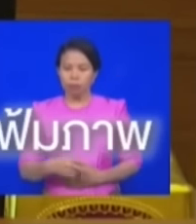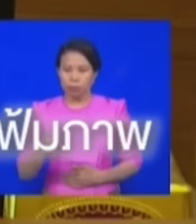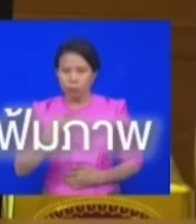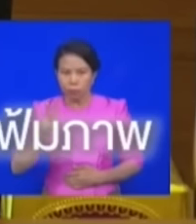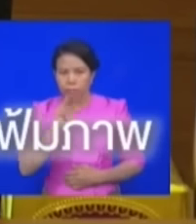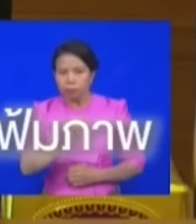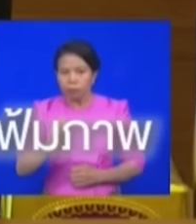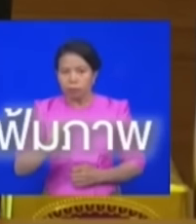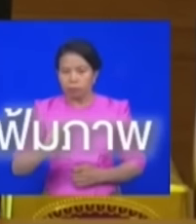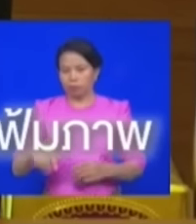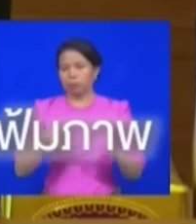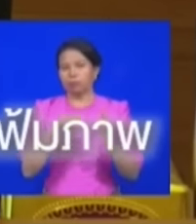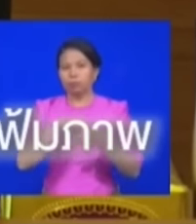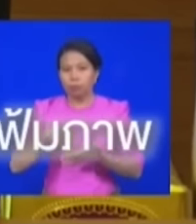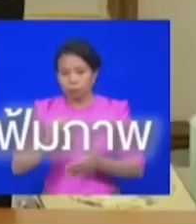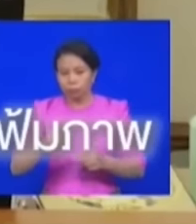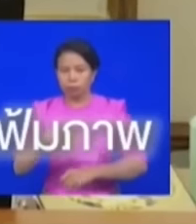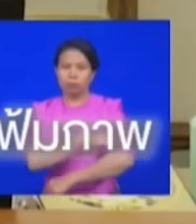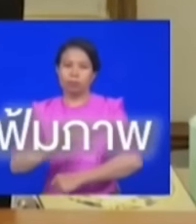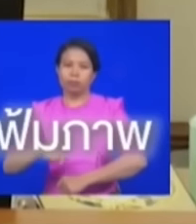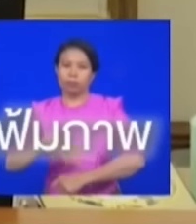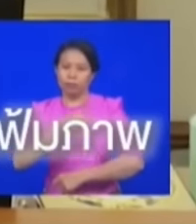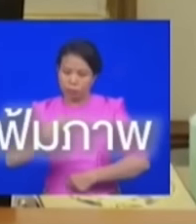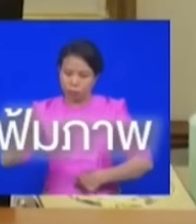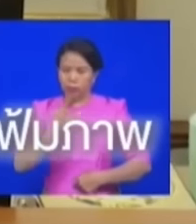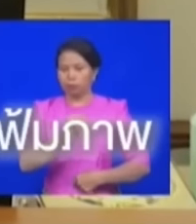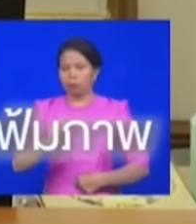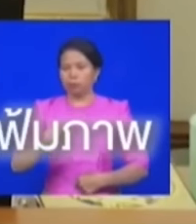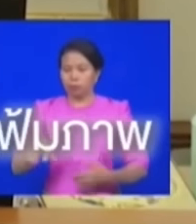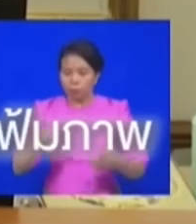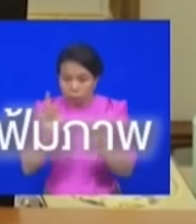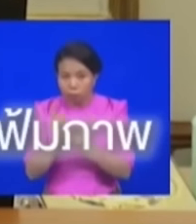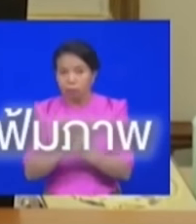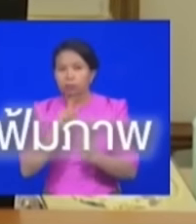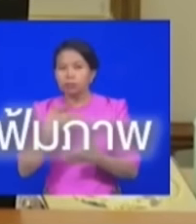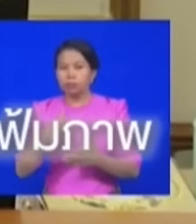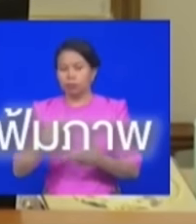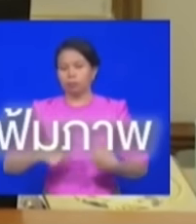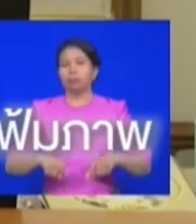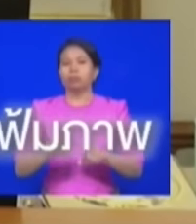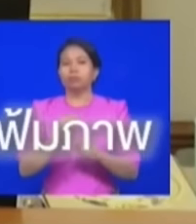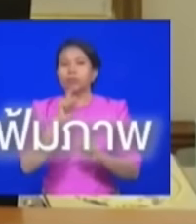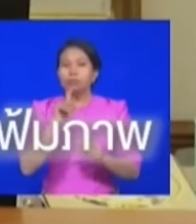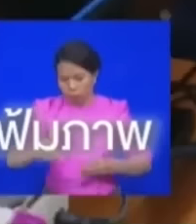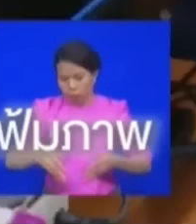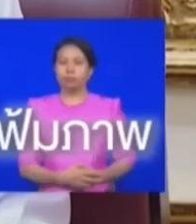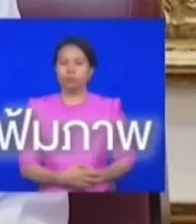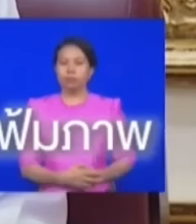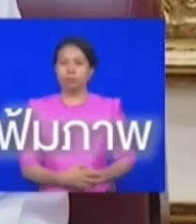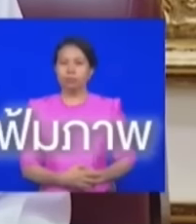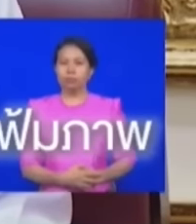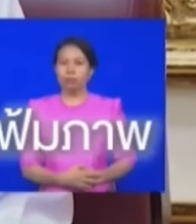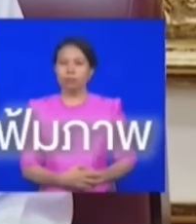2sซึ่งอาจทำให้เหยื่อที่เหยียบกับระเบิดนั้นขาขาดถึงเข่าทีเดียวนี่เป็น